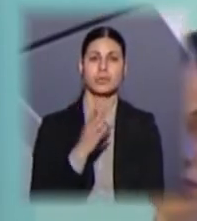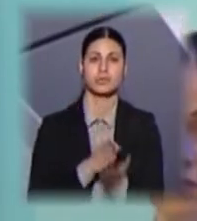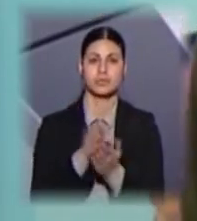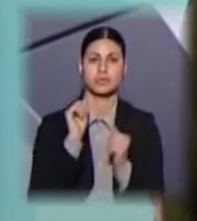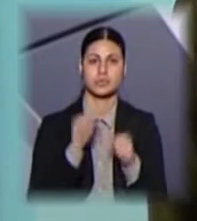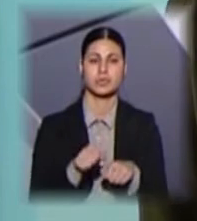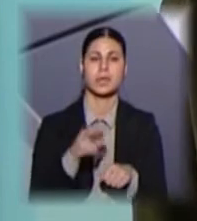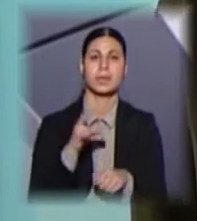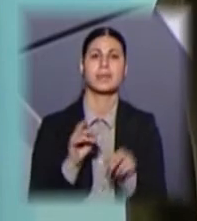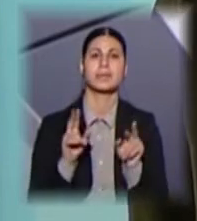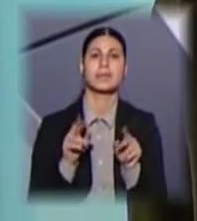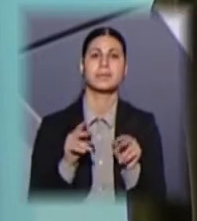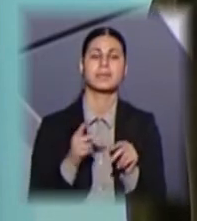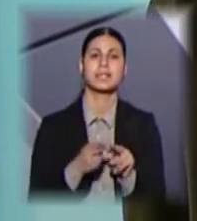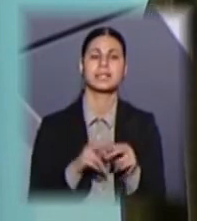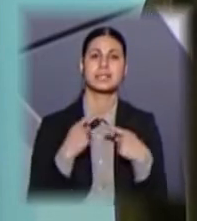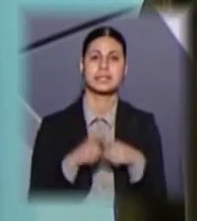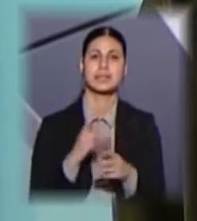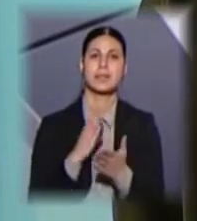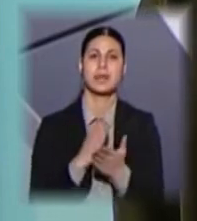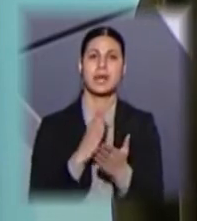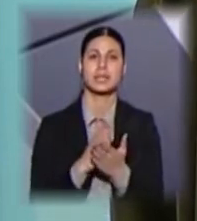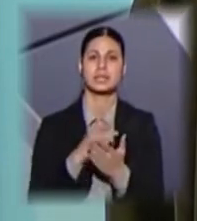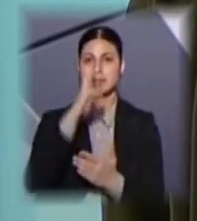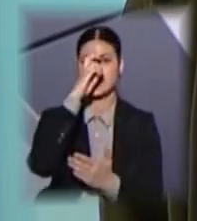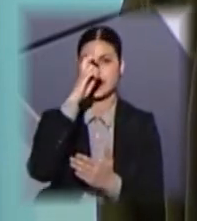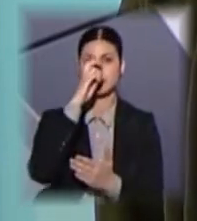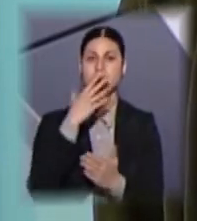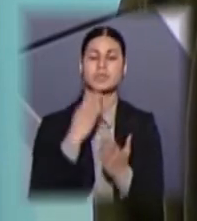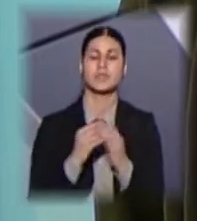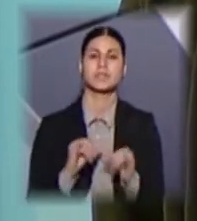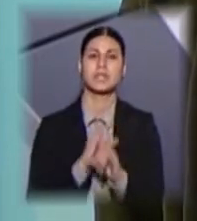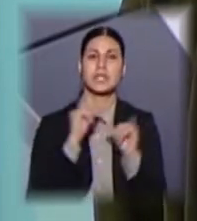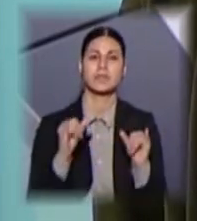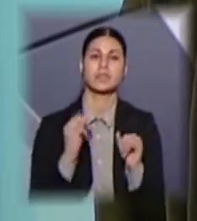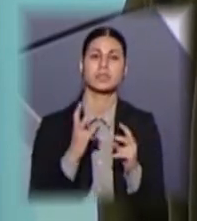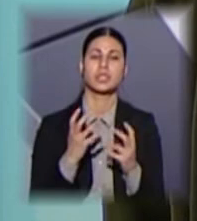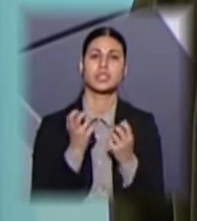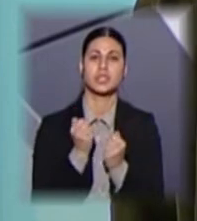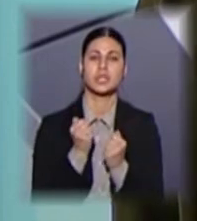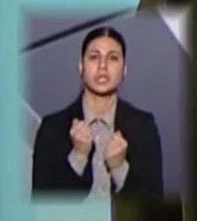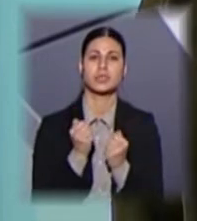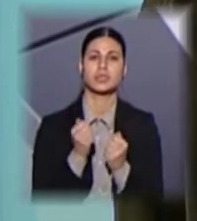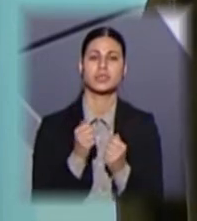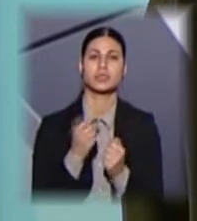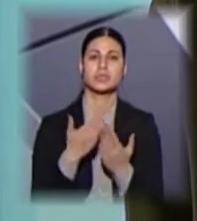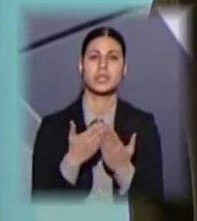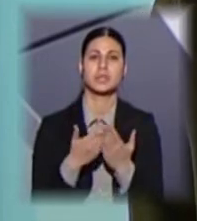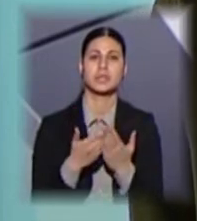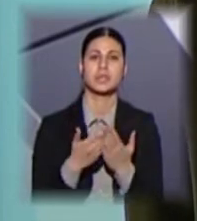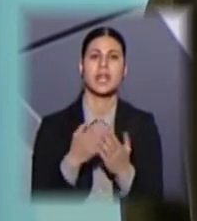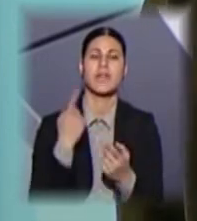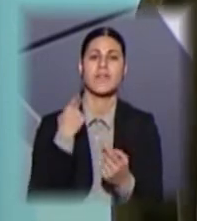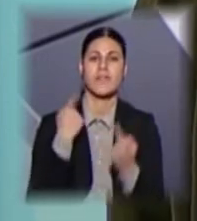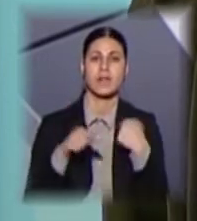ხო? ანუ ნებისმიერი ესეთი სისტემა არის ინსტრუმენტი სახელმწიფოს ხელში, რომ რაღაც განავითაროს, ან რაღაც შეინარჩუნოს, ან რაღაც თქვა რაღაც